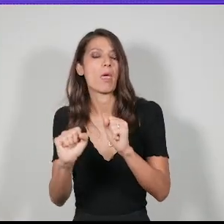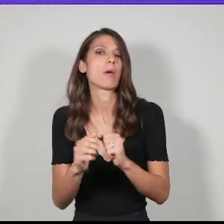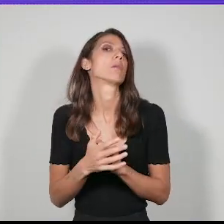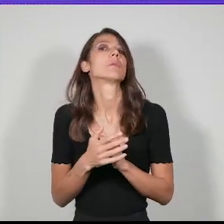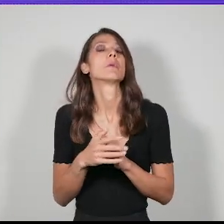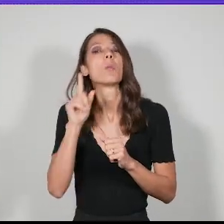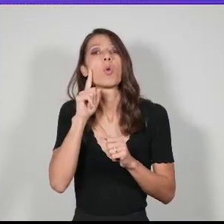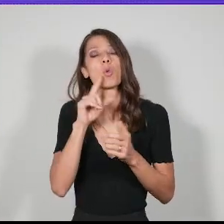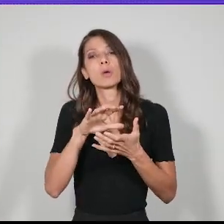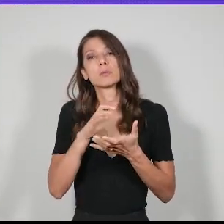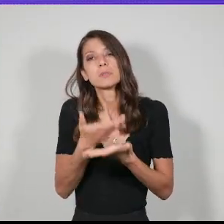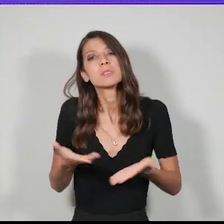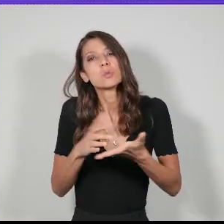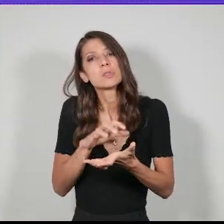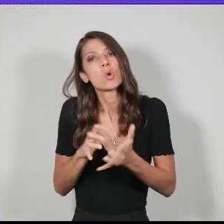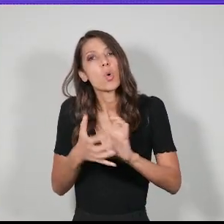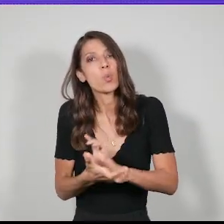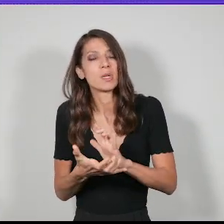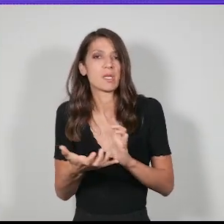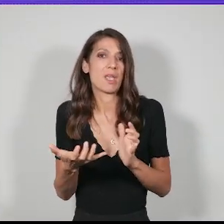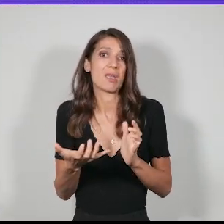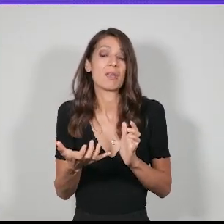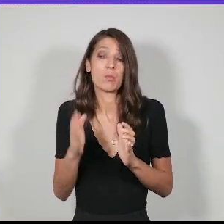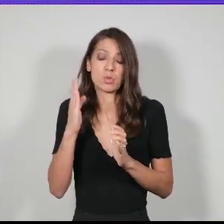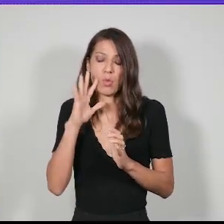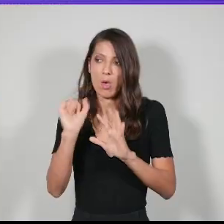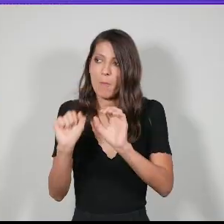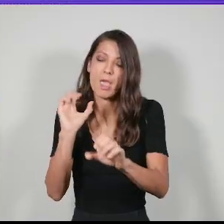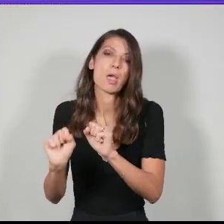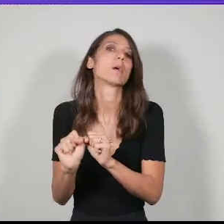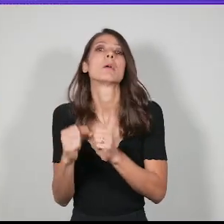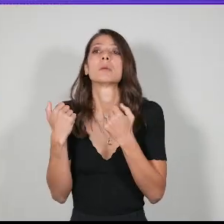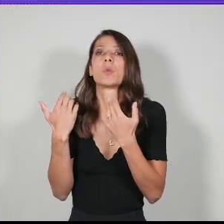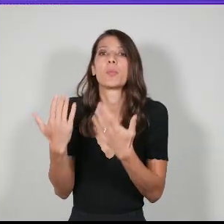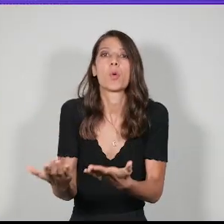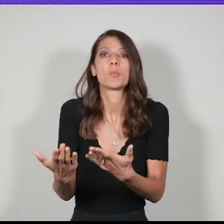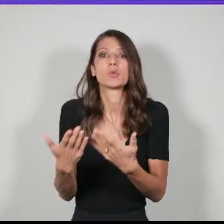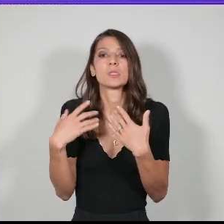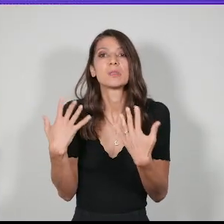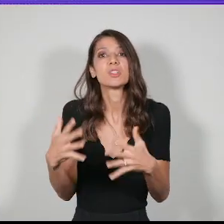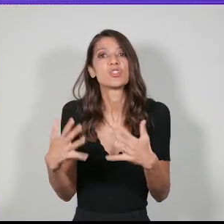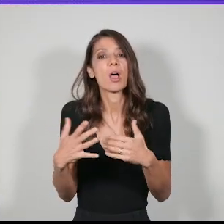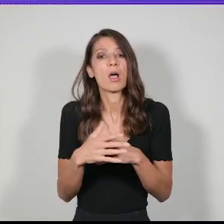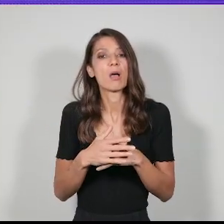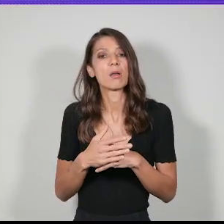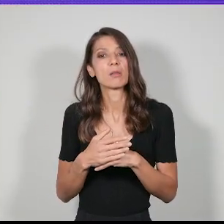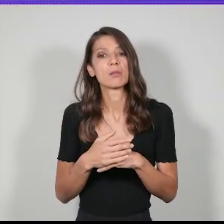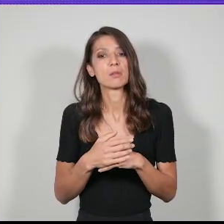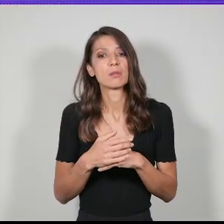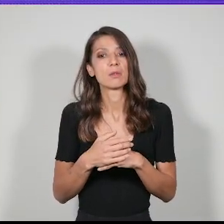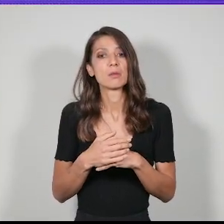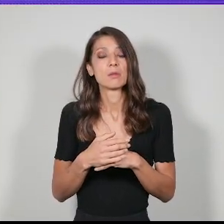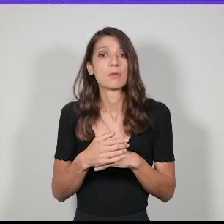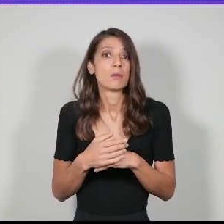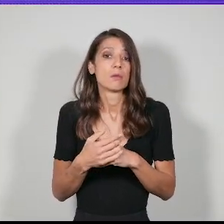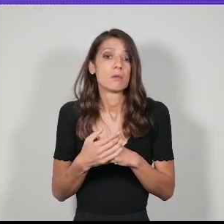système complexe ou qui est souvent simplement compliqué. C'est-à-dire qu'il est là déjà pour proposer une relecture aujourd'hui des